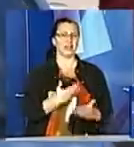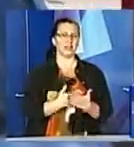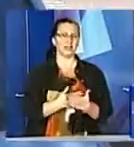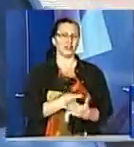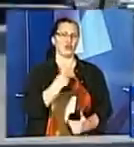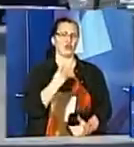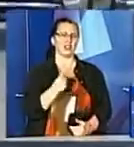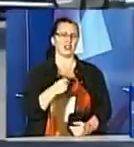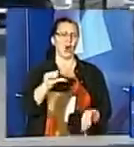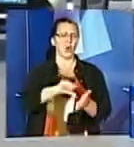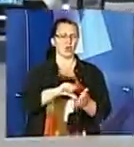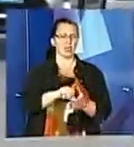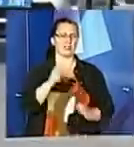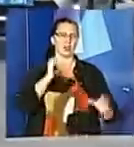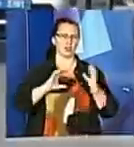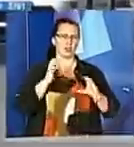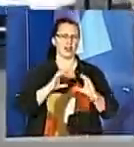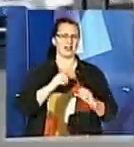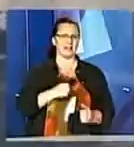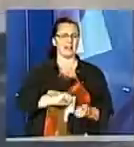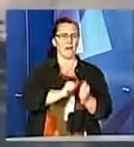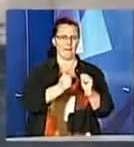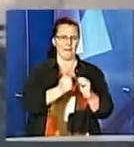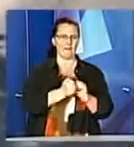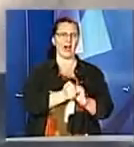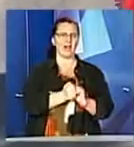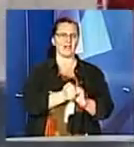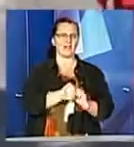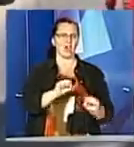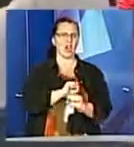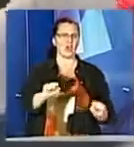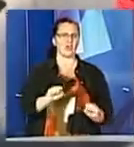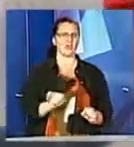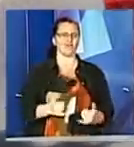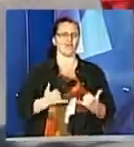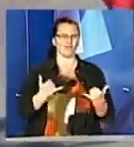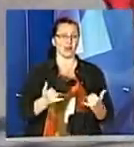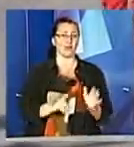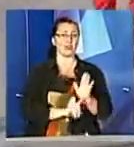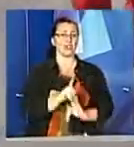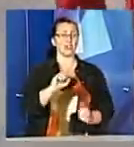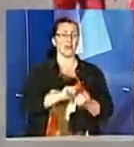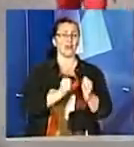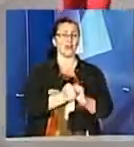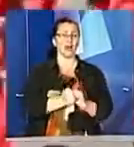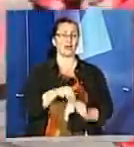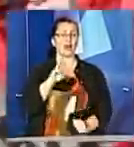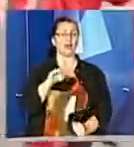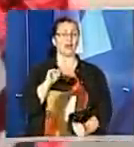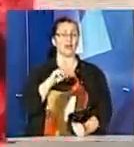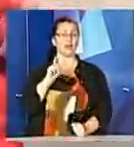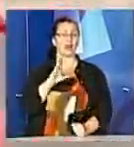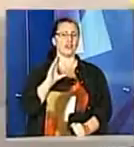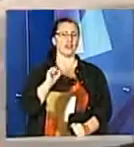сотні учасників. Студенти пам'ять героїв вшанували естафетою. Стартували від пам'ятника Шухевичу і завершили біля поля поховань